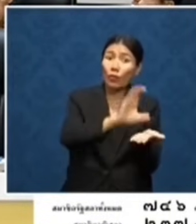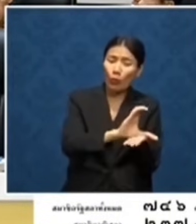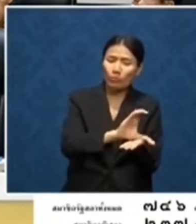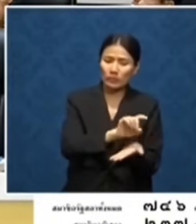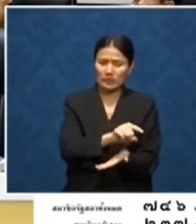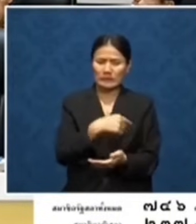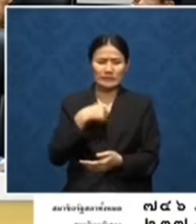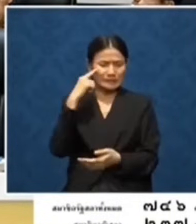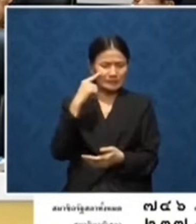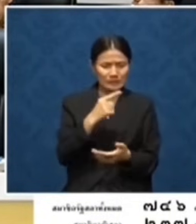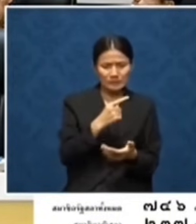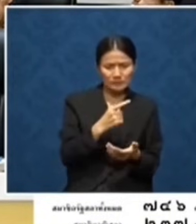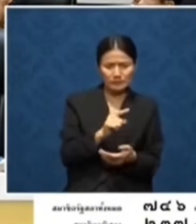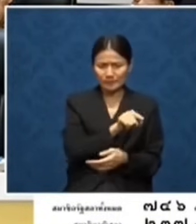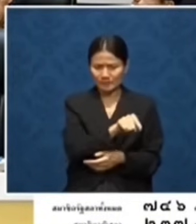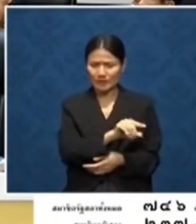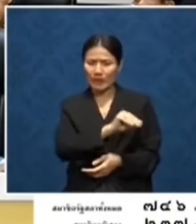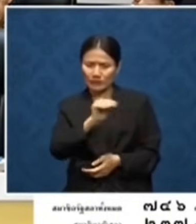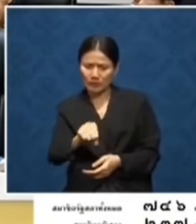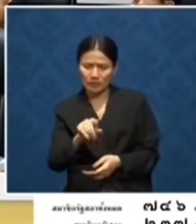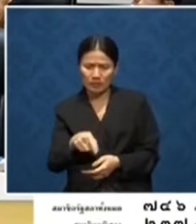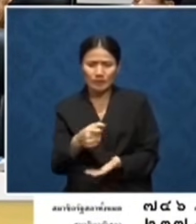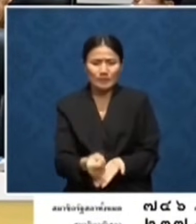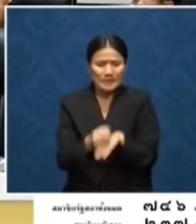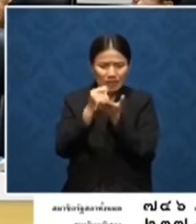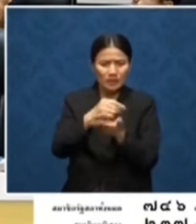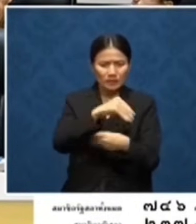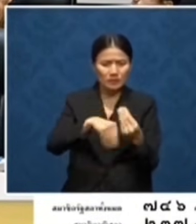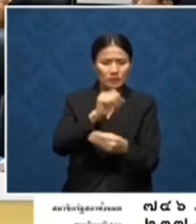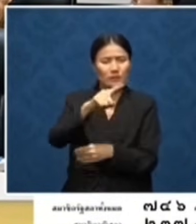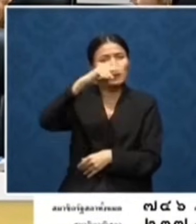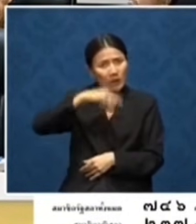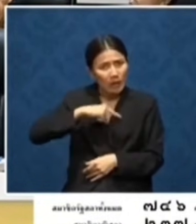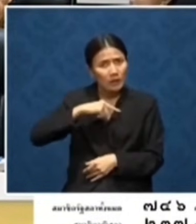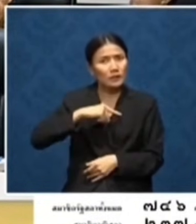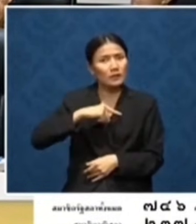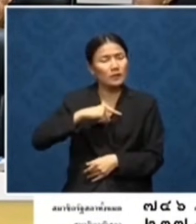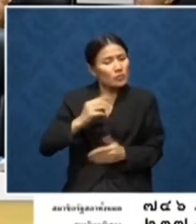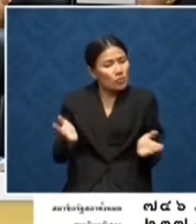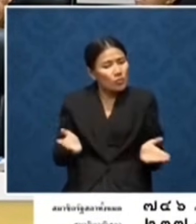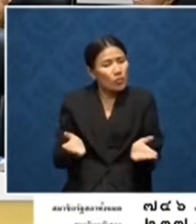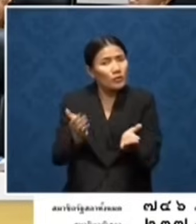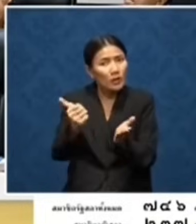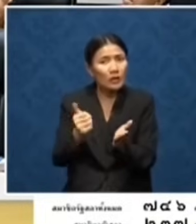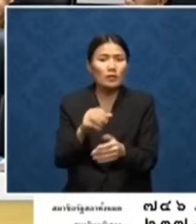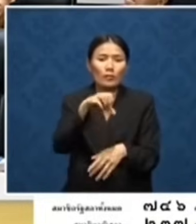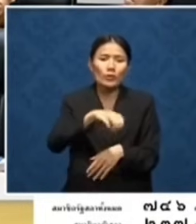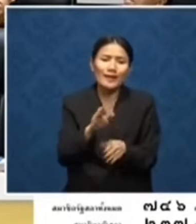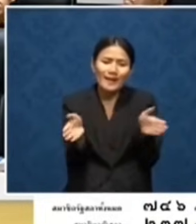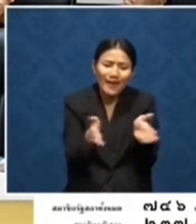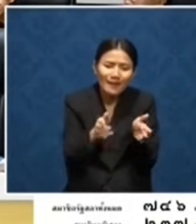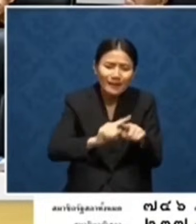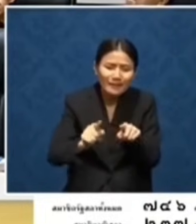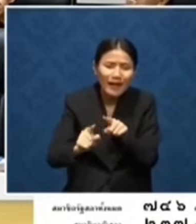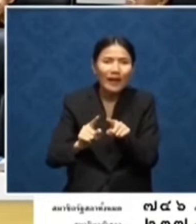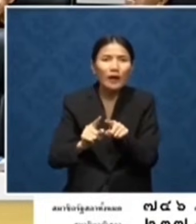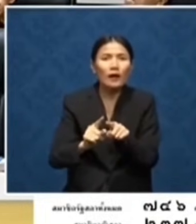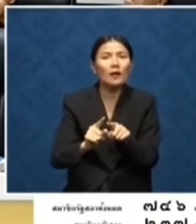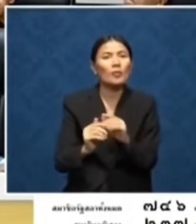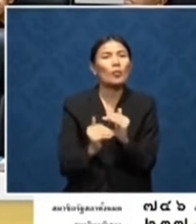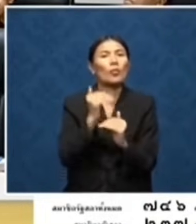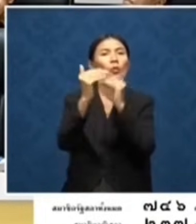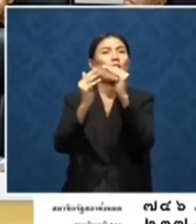ในการแก้ปัญหาปรับโครงสร้างเศรษฐกิจไทยเพื่อกระตุ้นให้ SME มีขีดความสามารถในการแข่งขันและ